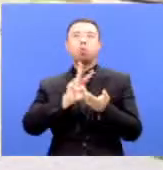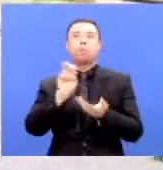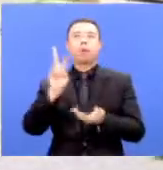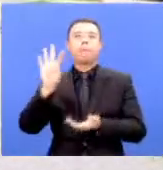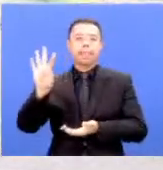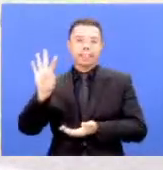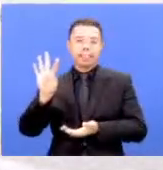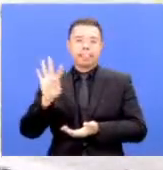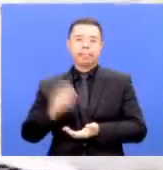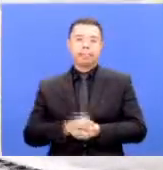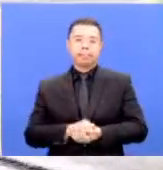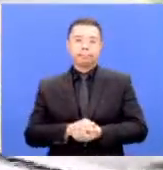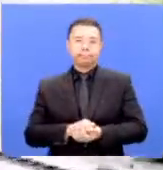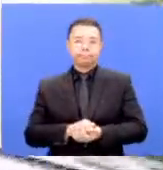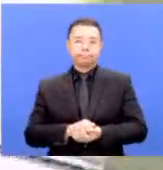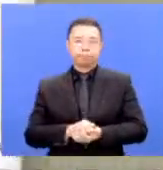2024.